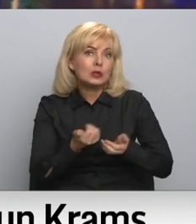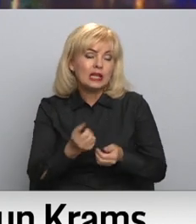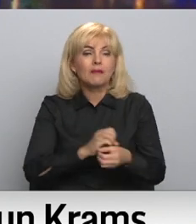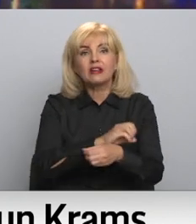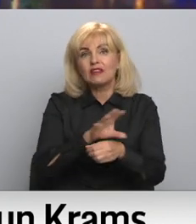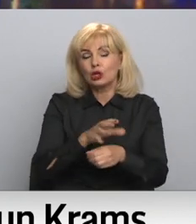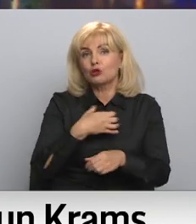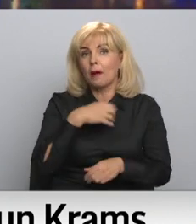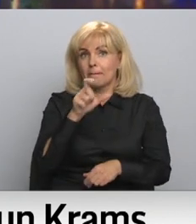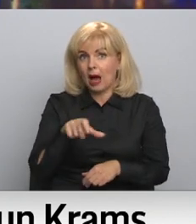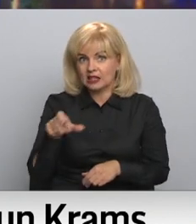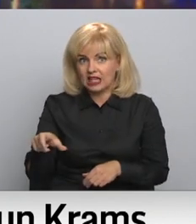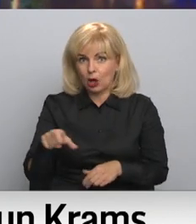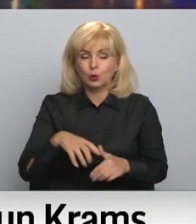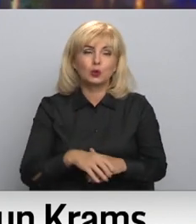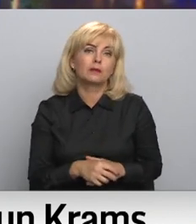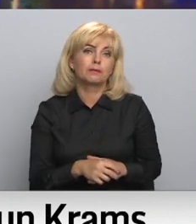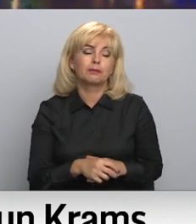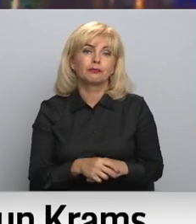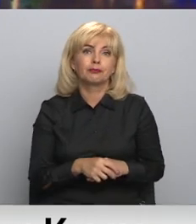skartos pacientus. Turpina Madara Līcīte.